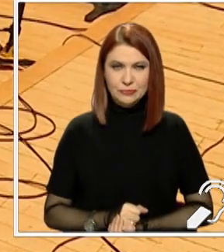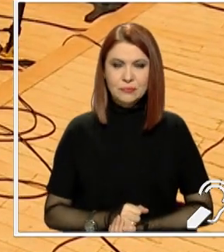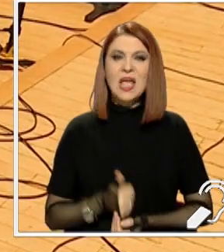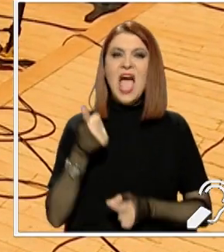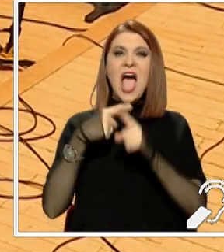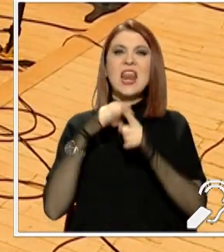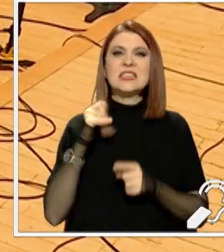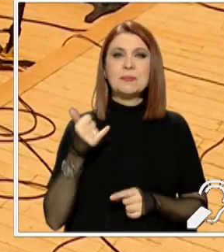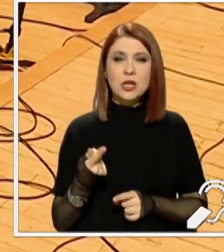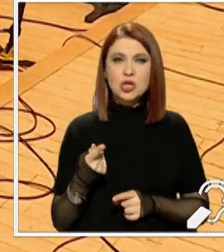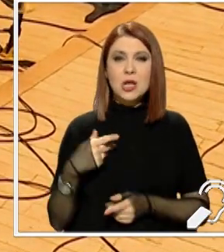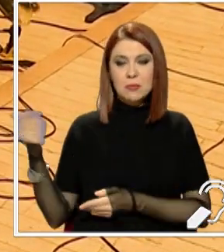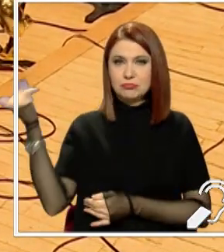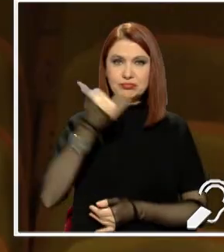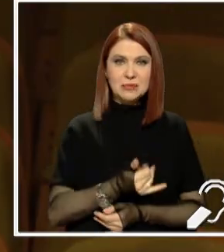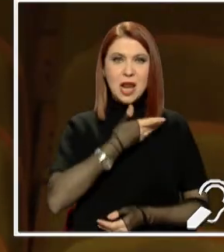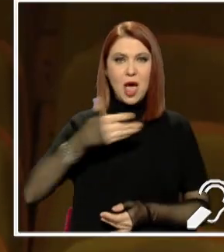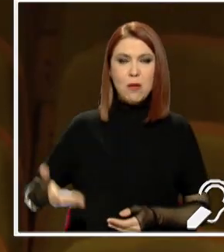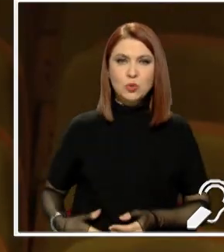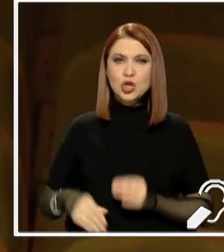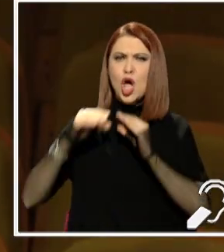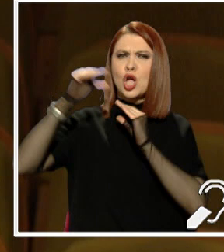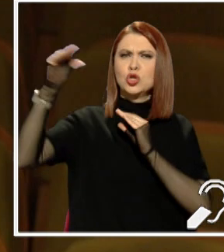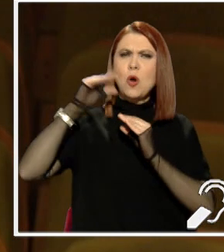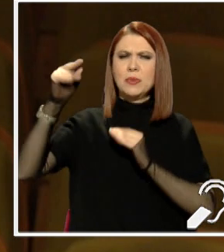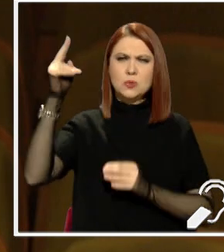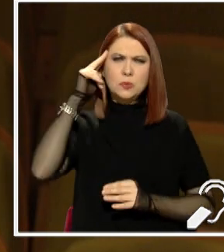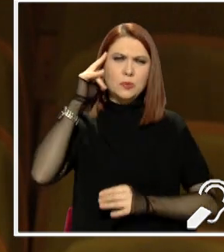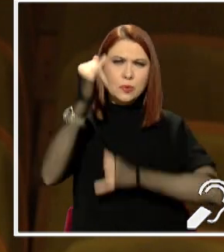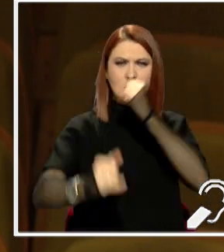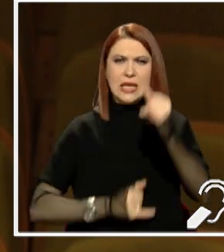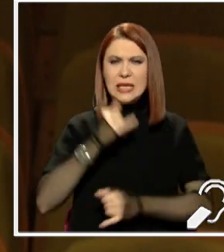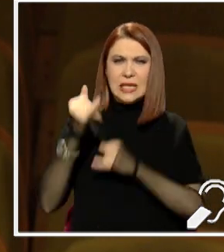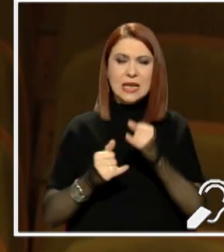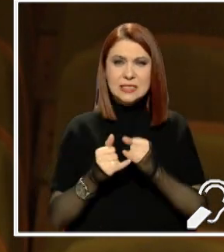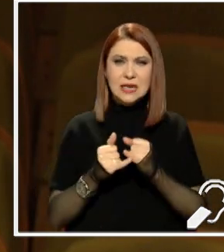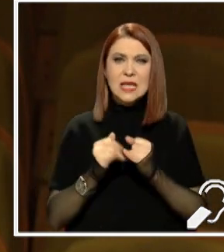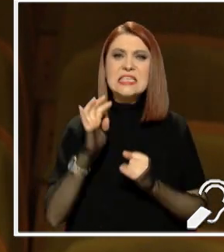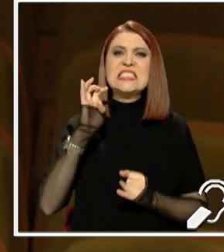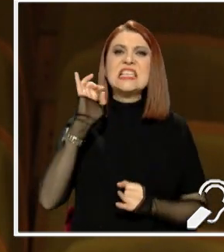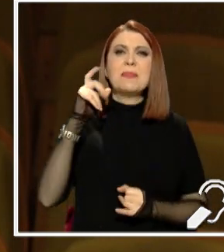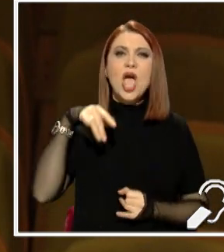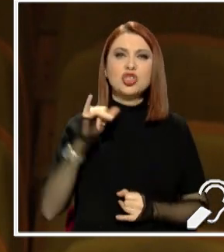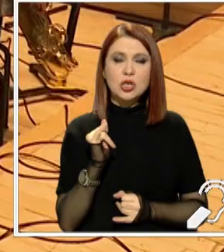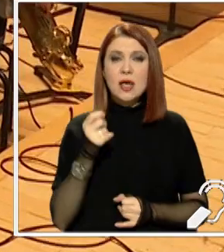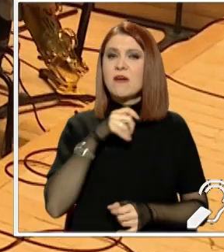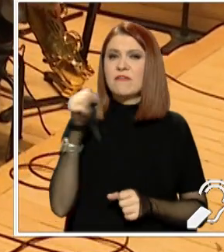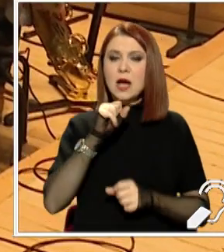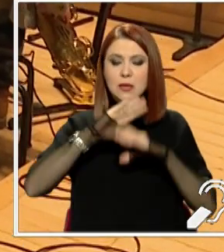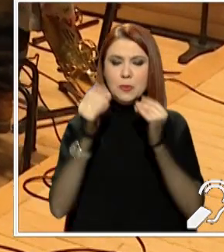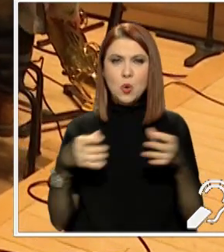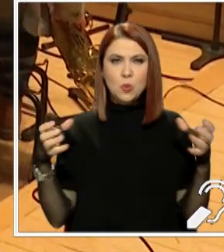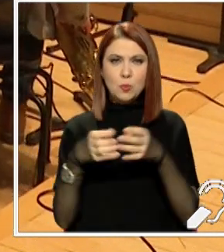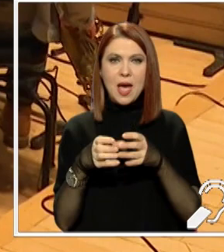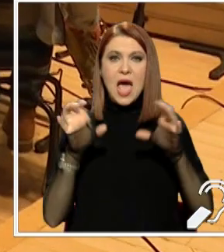Alex Sipiaghin la București. Trompetistul de talie internațională Alex Sipiaghin va cânta cu Big Bandul